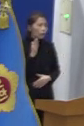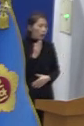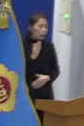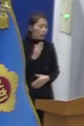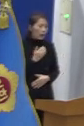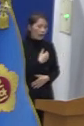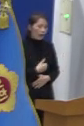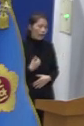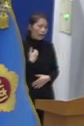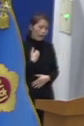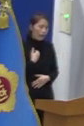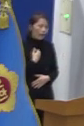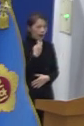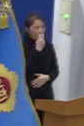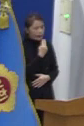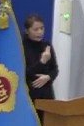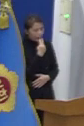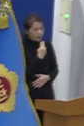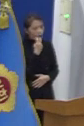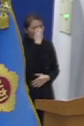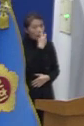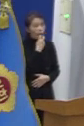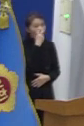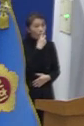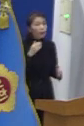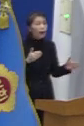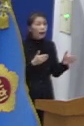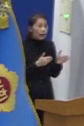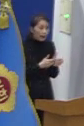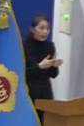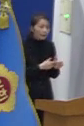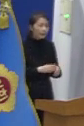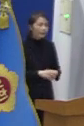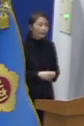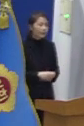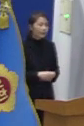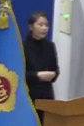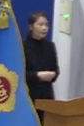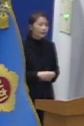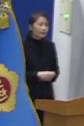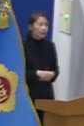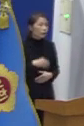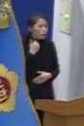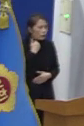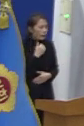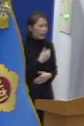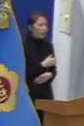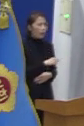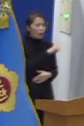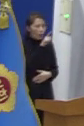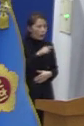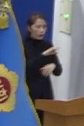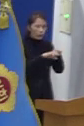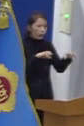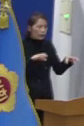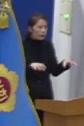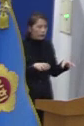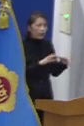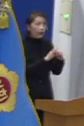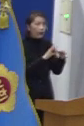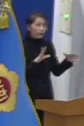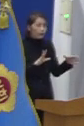건강을 돌봤습니다. 이제 360도 돌봄으로 누구나 언제나